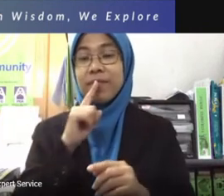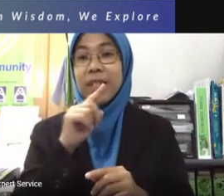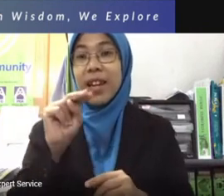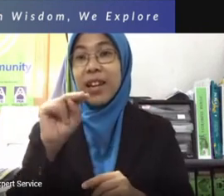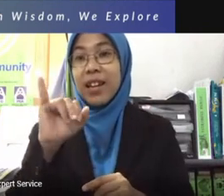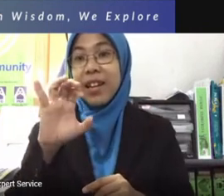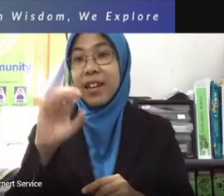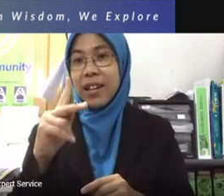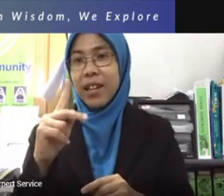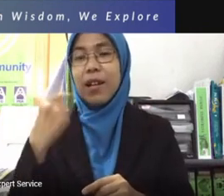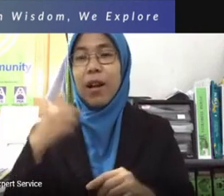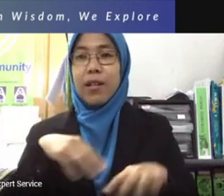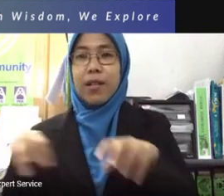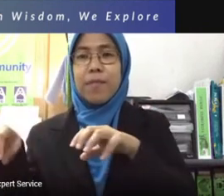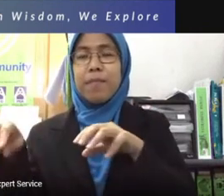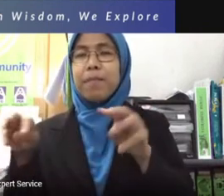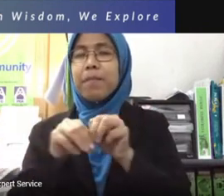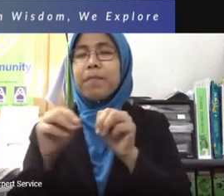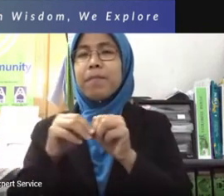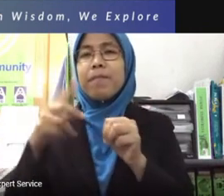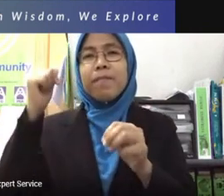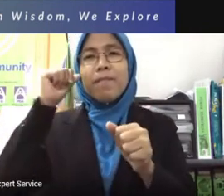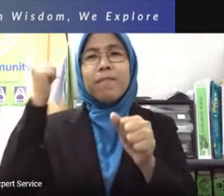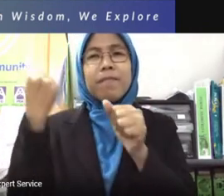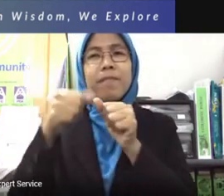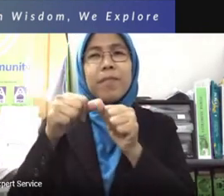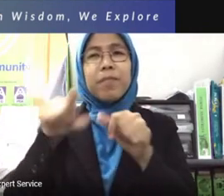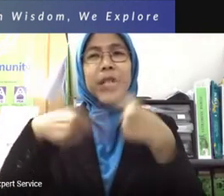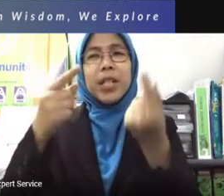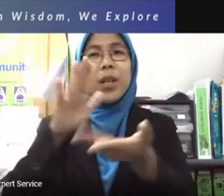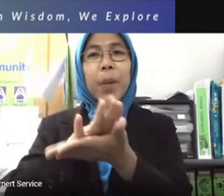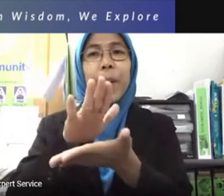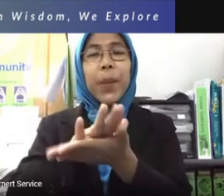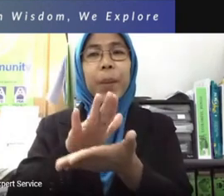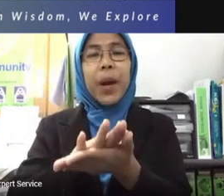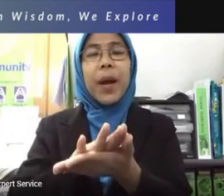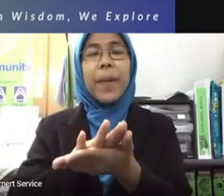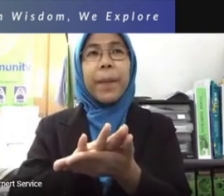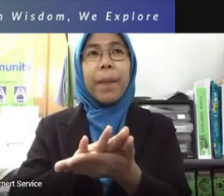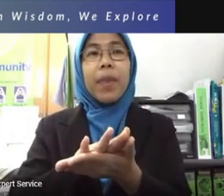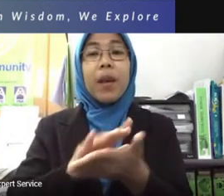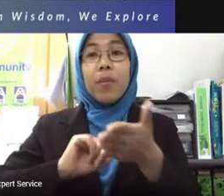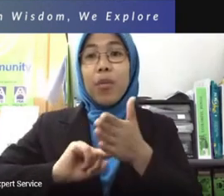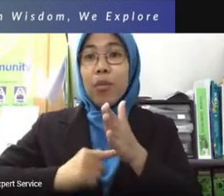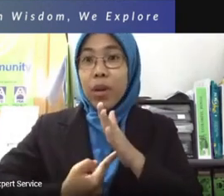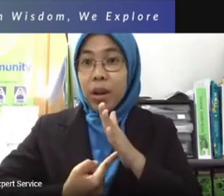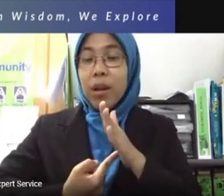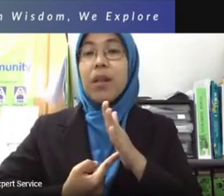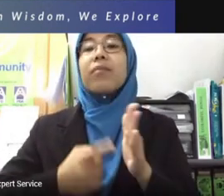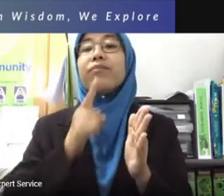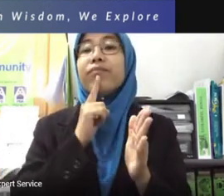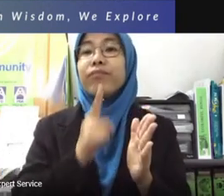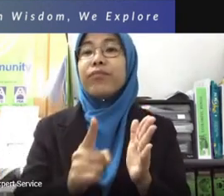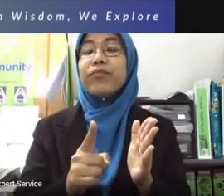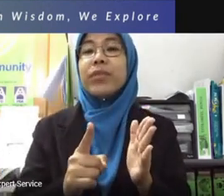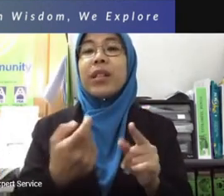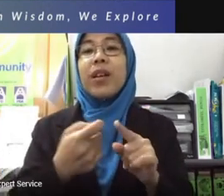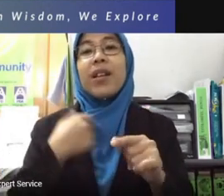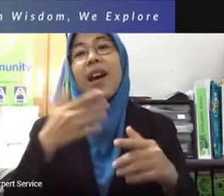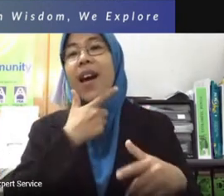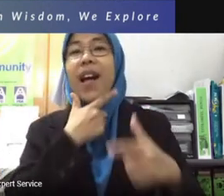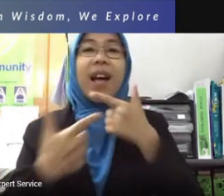there's satu momen di mana beliau pergi ke sekolah. Permulaannya segala-galanya adalah tawa dan